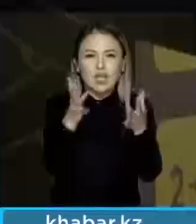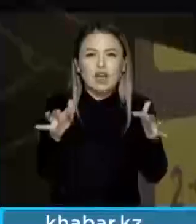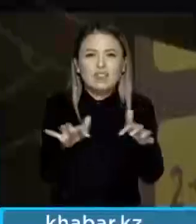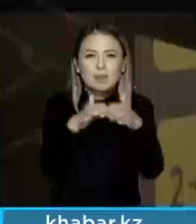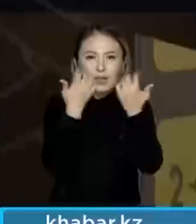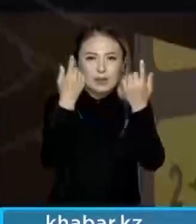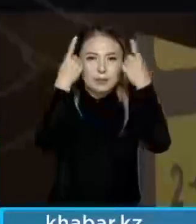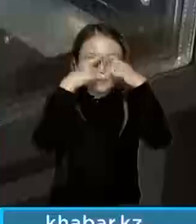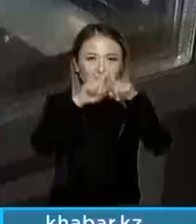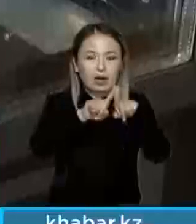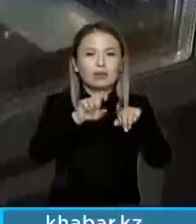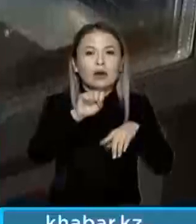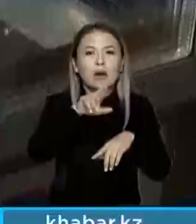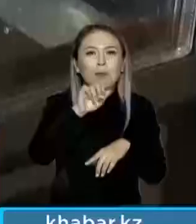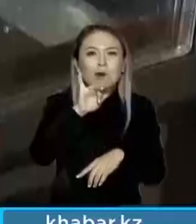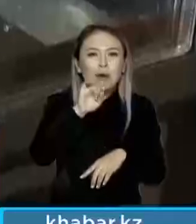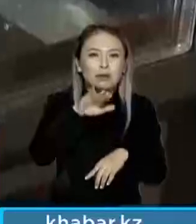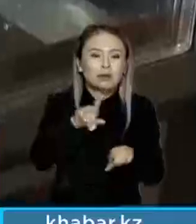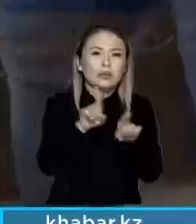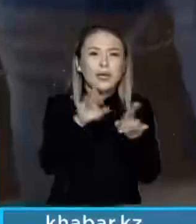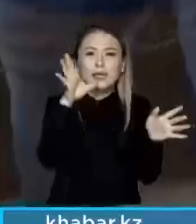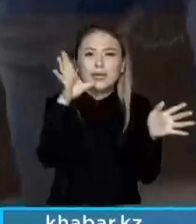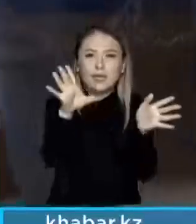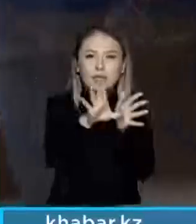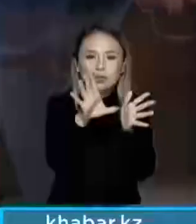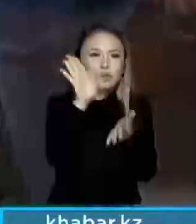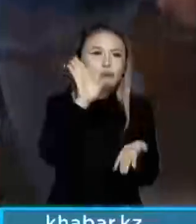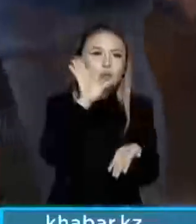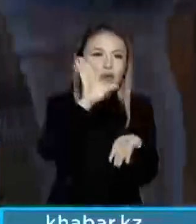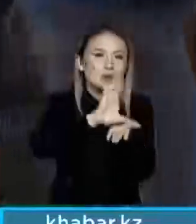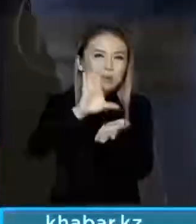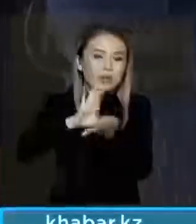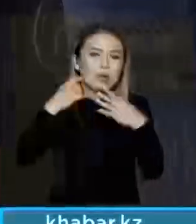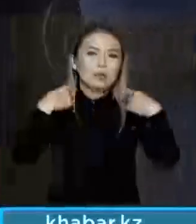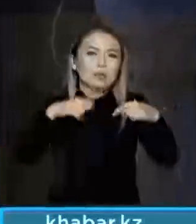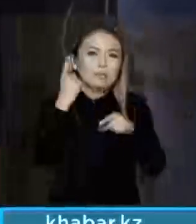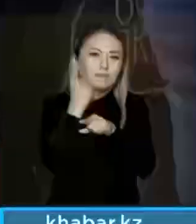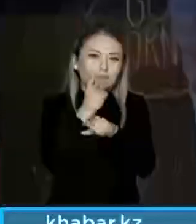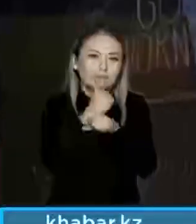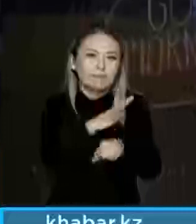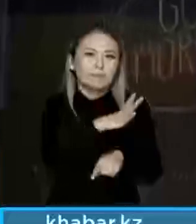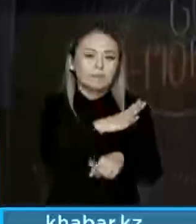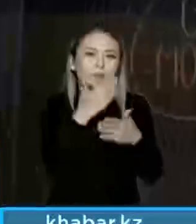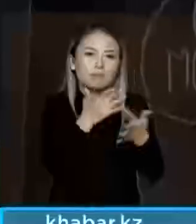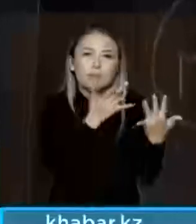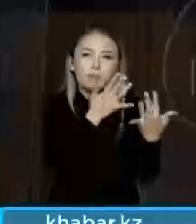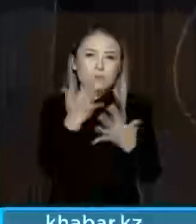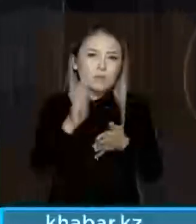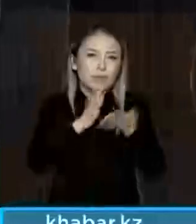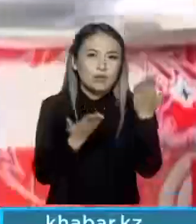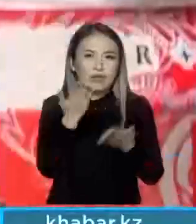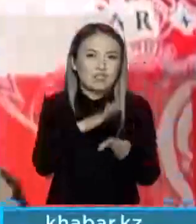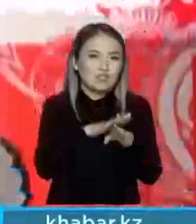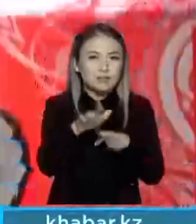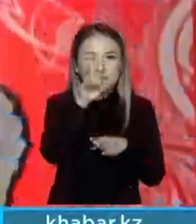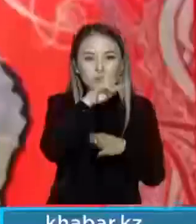тіпті арнайы автоматтар мен механикалық аппараттарда да энергетикалық сусындарды сатуға тыйым салу көзделген. Бұл талапты